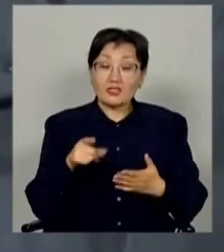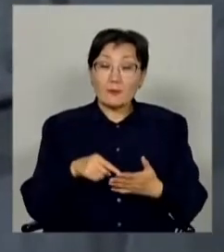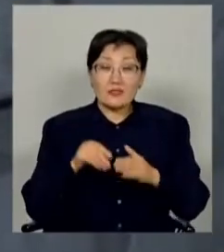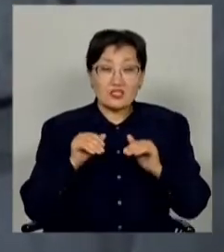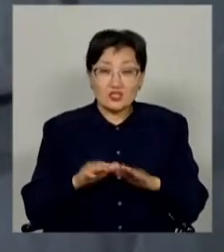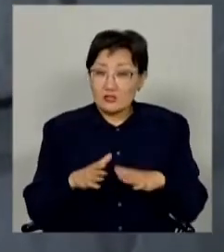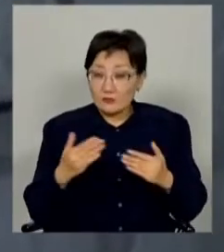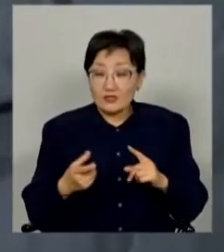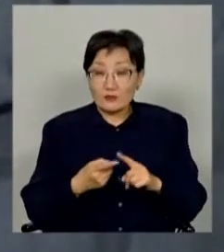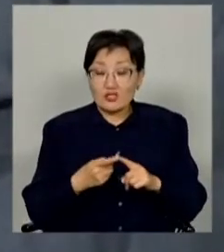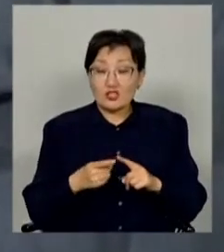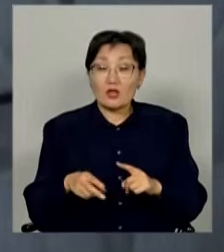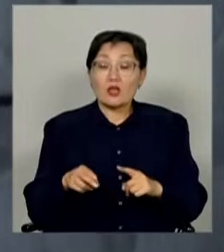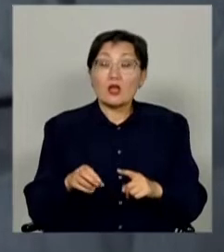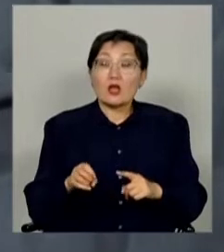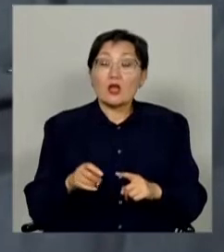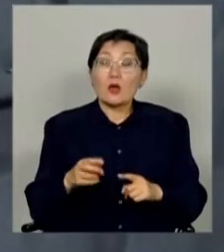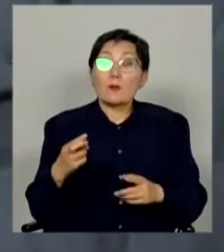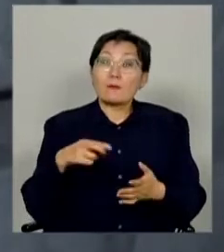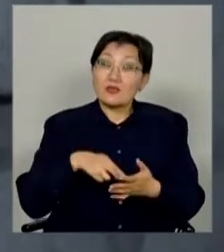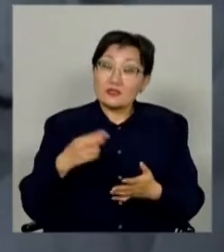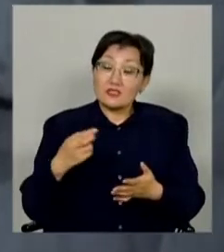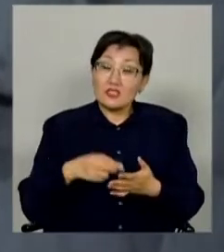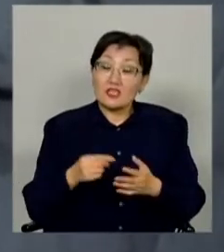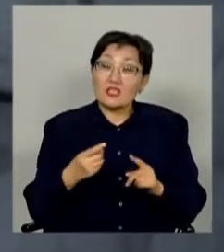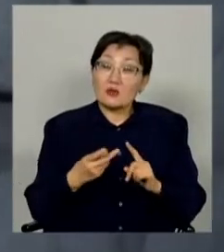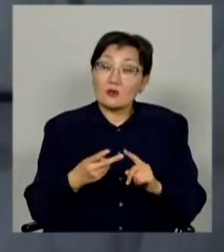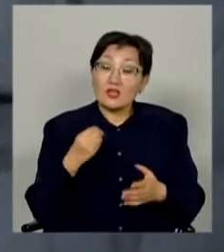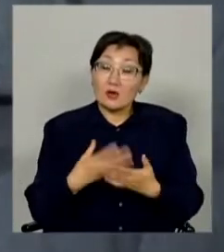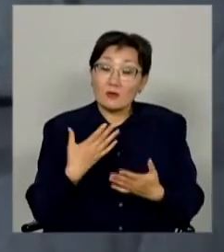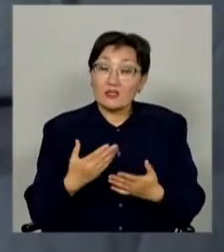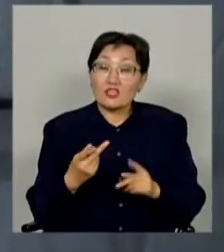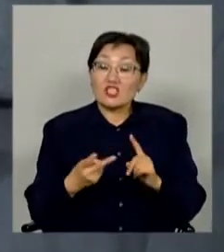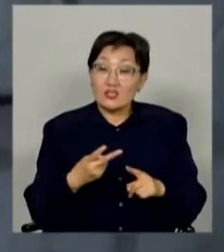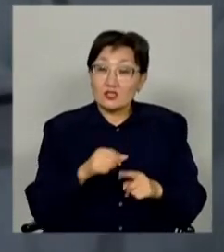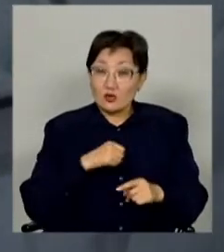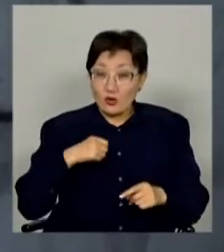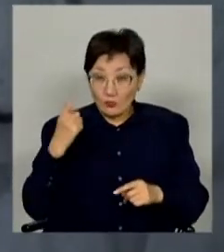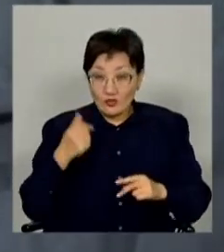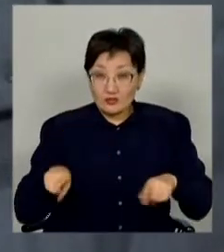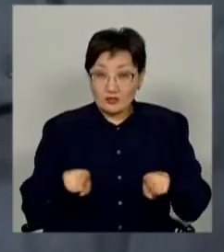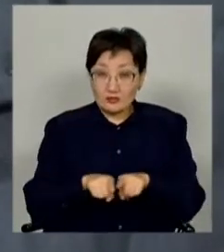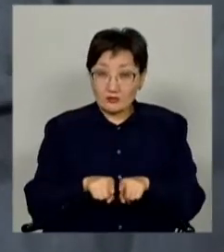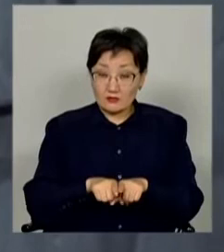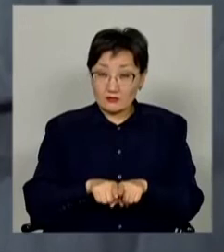жатыр? Бірінші, жанармай. Ол қымбат деп жатыр. Екінші, міне өзіңіз білесіз, осындай